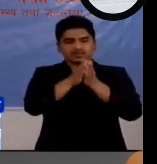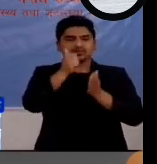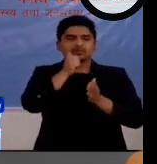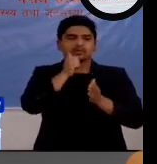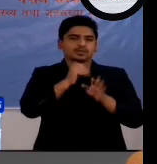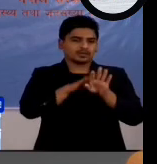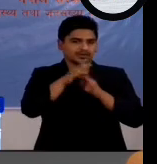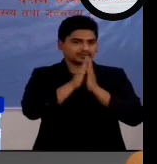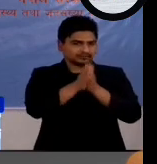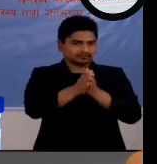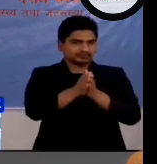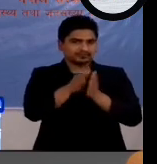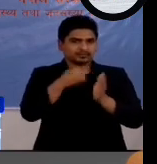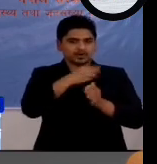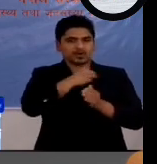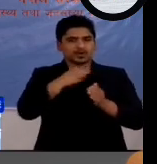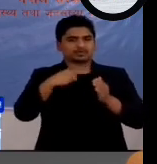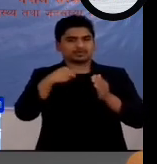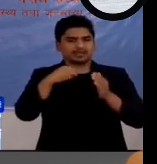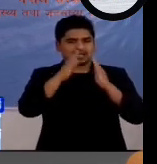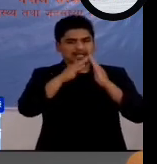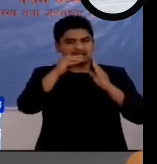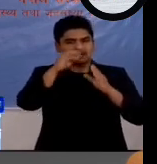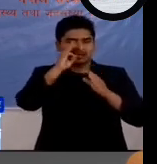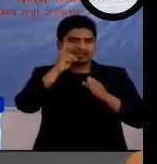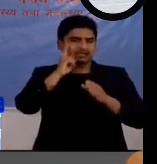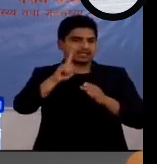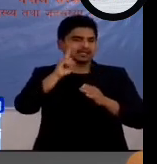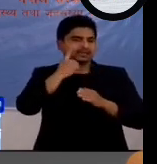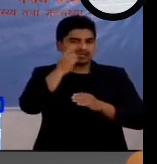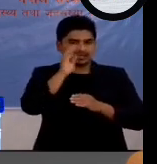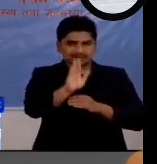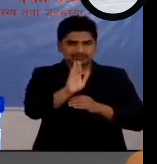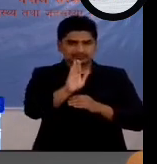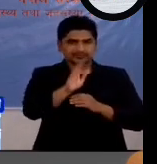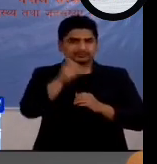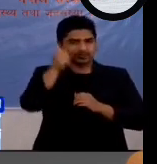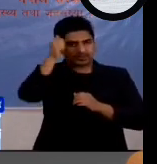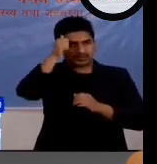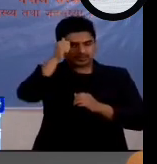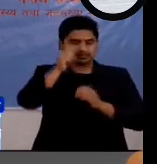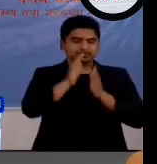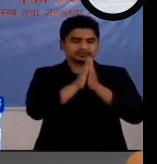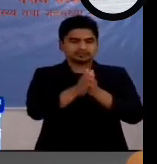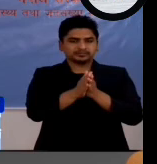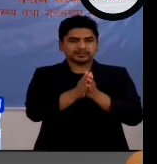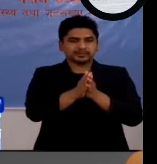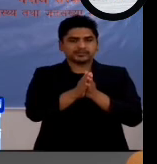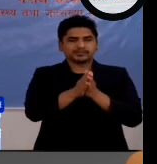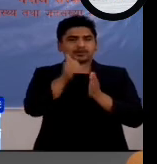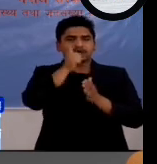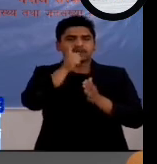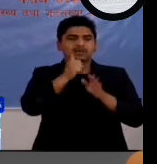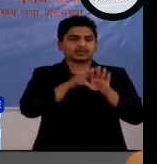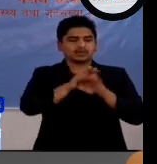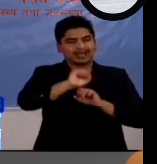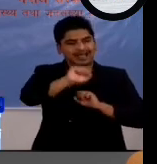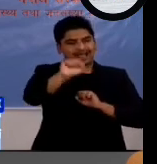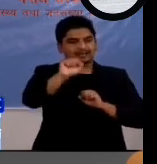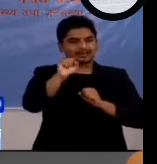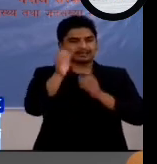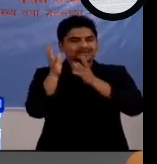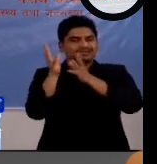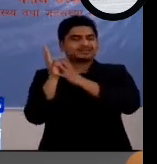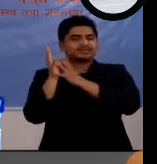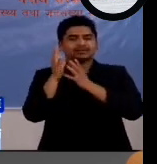अनुरोध अभिभावकहरूलाई छ। म अस्पतालमा दिनदिनै मैले देखेकोबाट पनि भन्न खोजेको चाहिँ अनुरोध चाहिँ के छ भने अभिभावकहरू